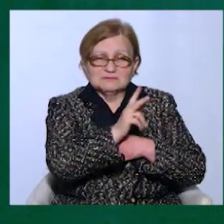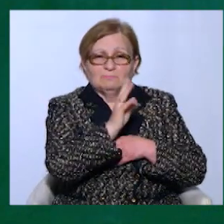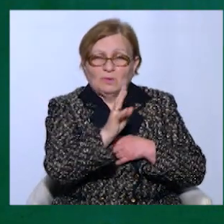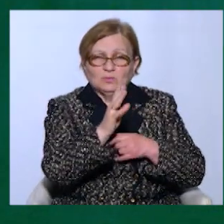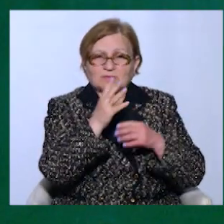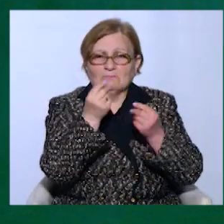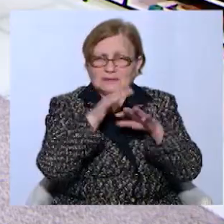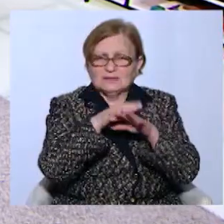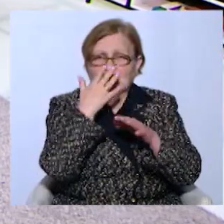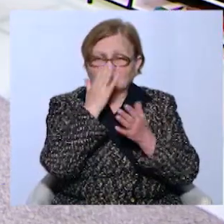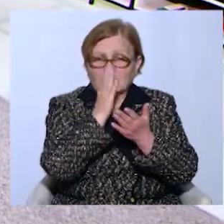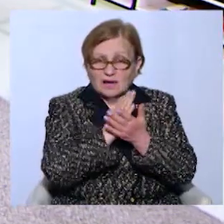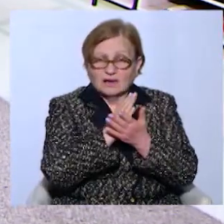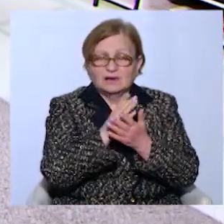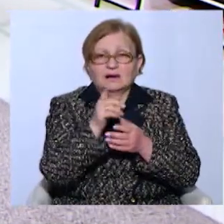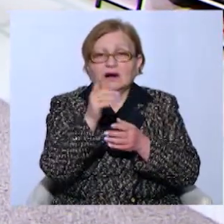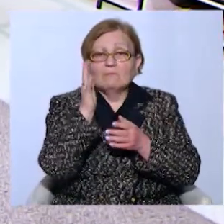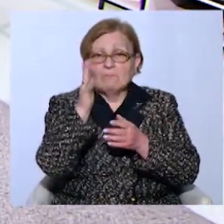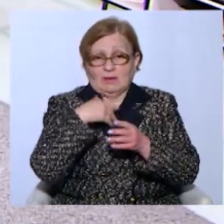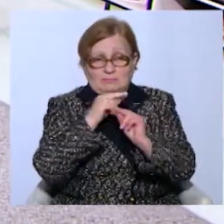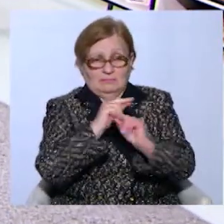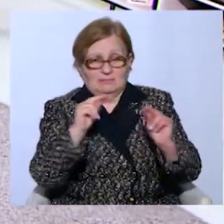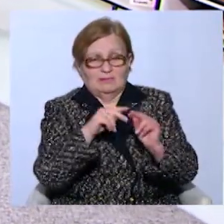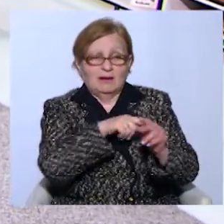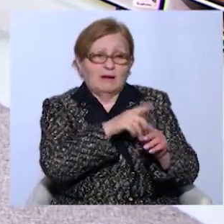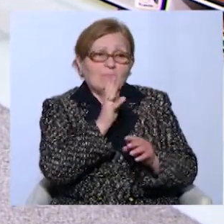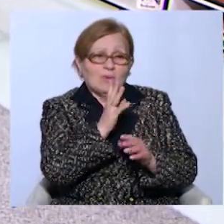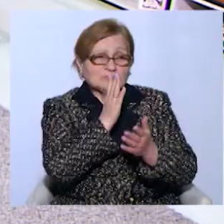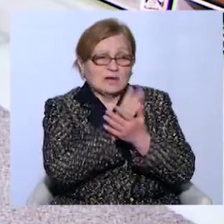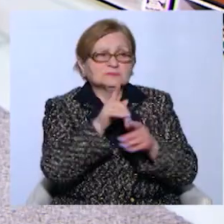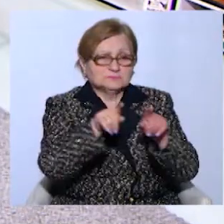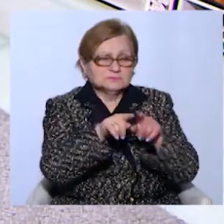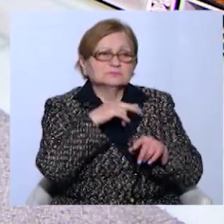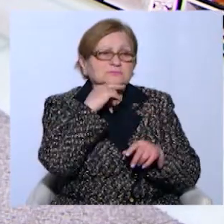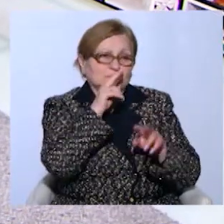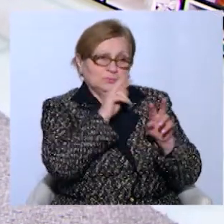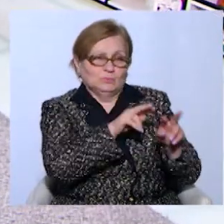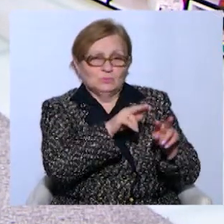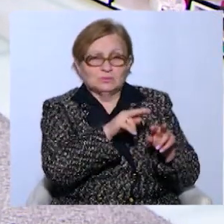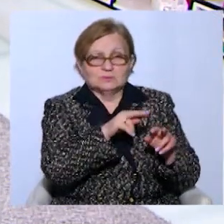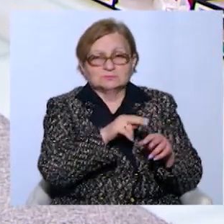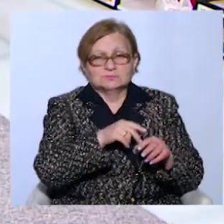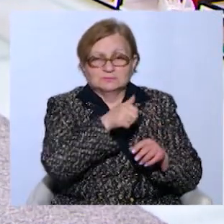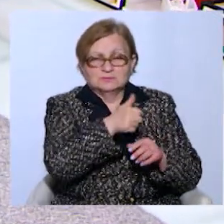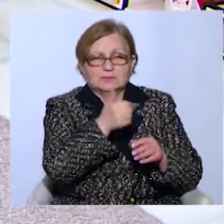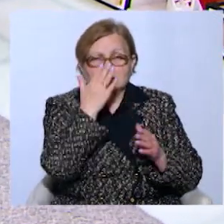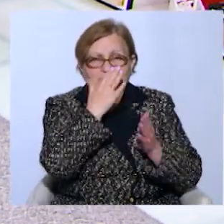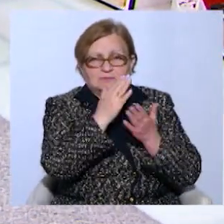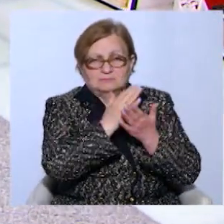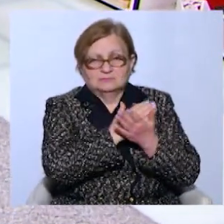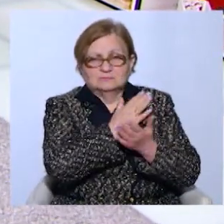ჩვენი მეცადინეობა რო იყოს უფრო ხარისხიანი და უფრო ეფექტური, თუ რაღაც ვერ გაიგეთ მეოთხე კლასში, გადასარევად მიდის გაკვეთილები,